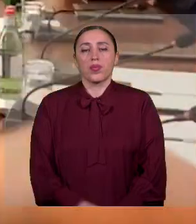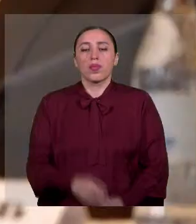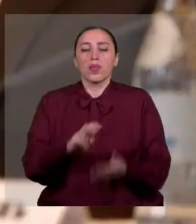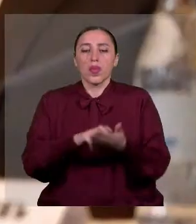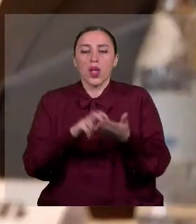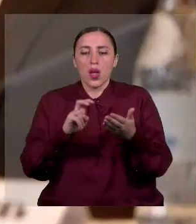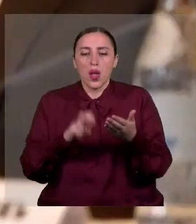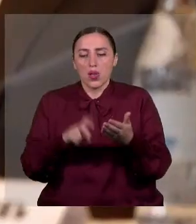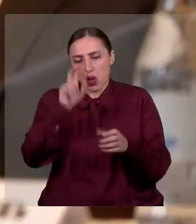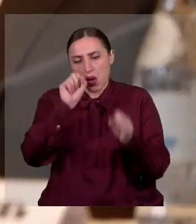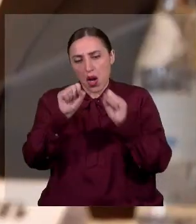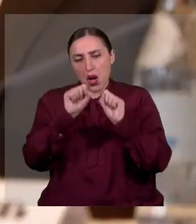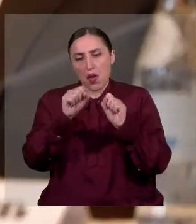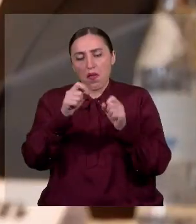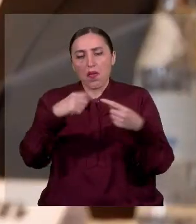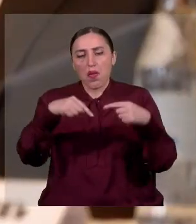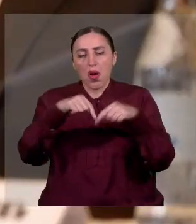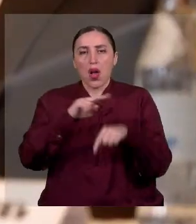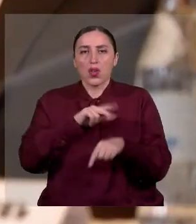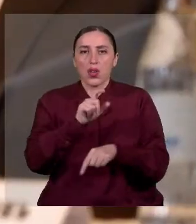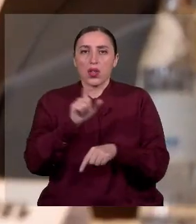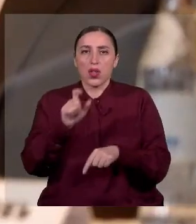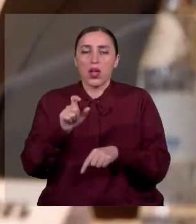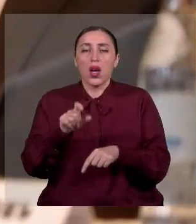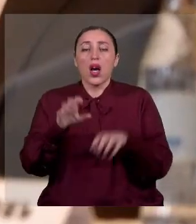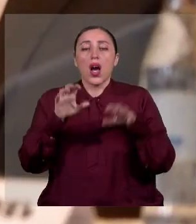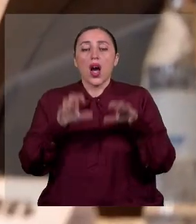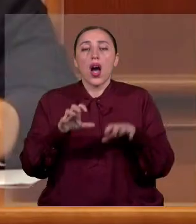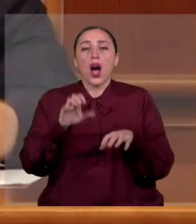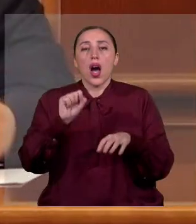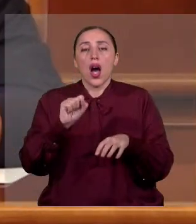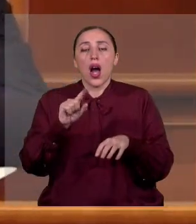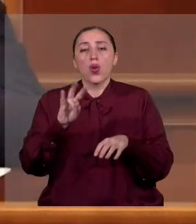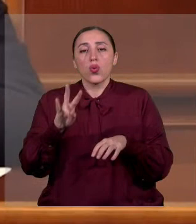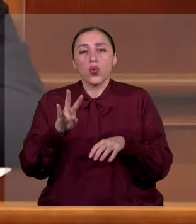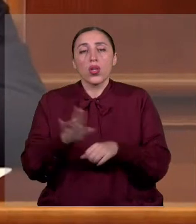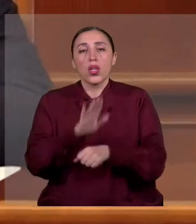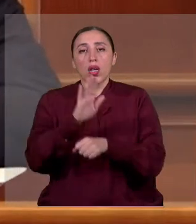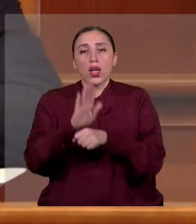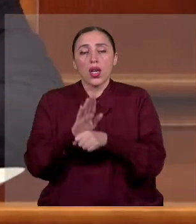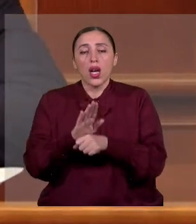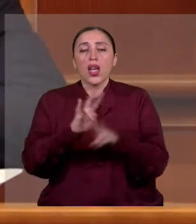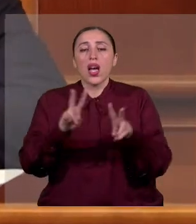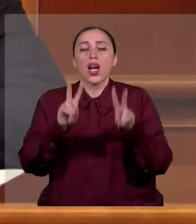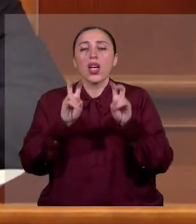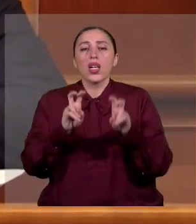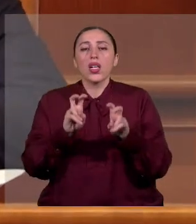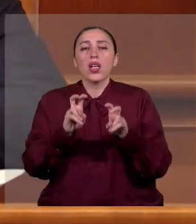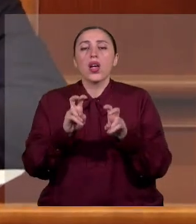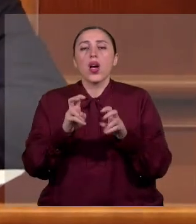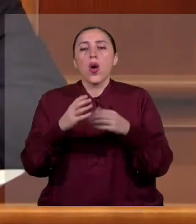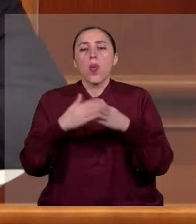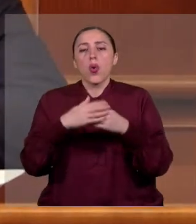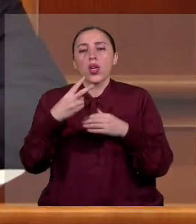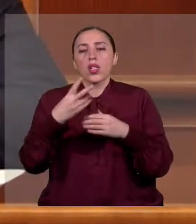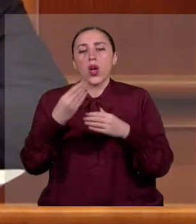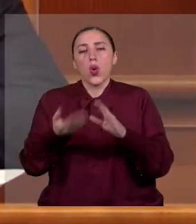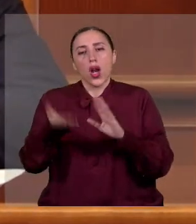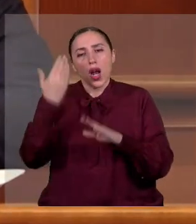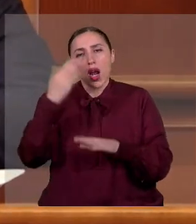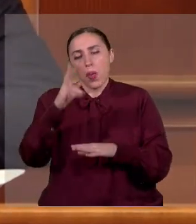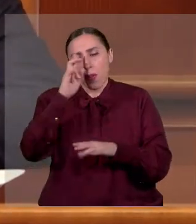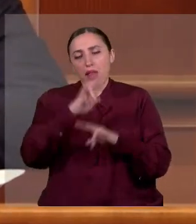Պաշտոնանկություններ Արցախի կառավարությունում նախագահ Արայիկ Հարությունյանի հրամանագրով նախարարի պաշտոններից ազատվել են մոտ 20 օր առաջ